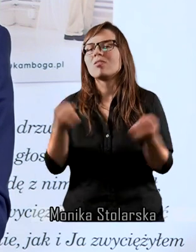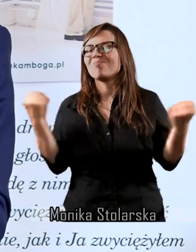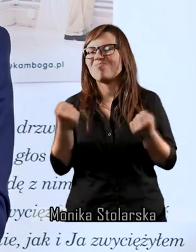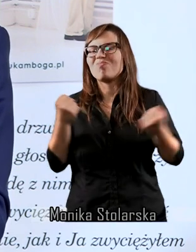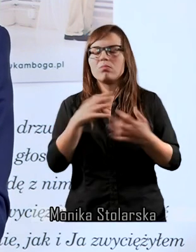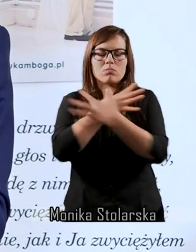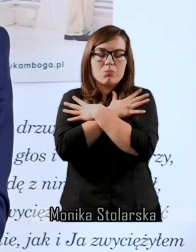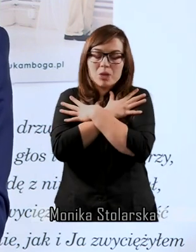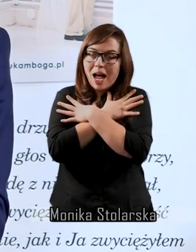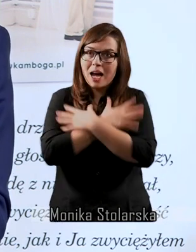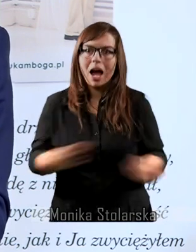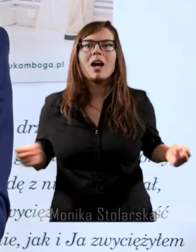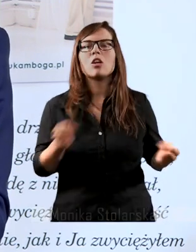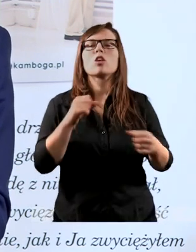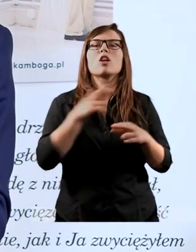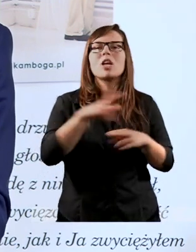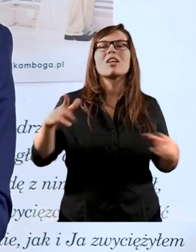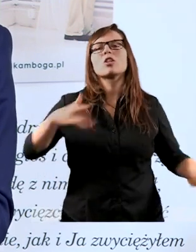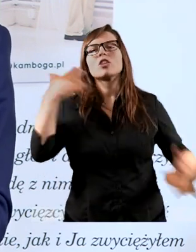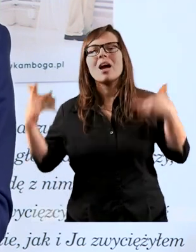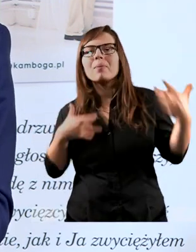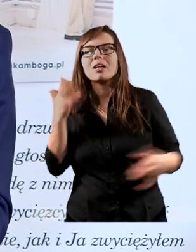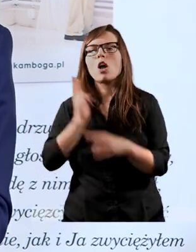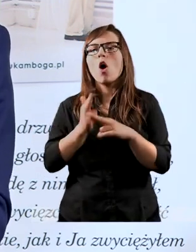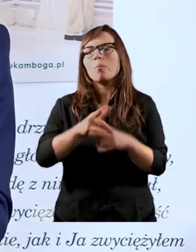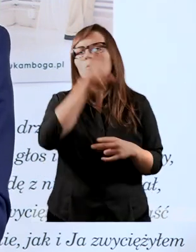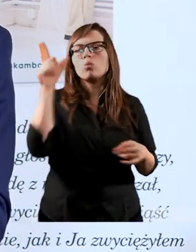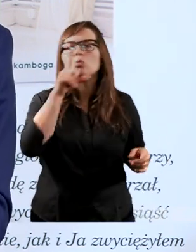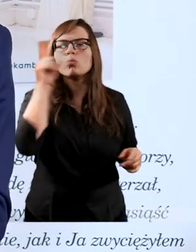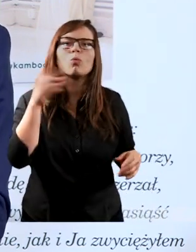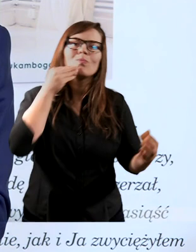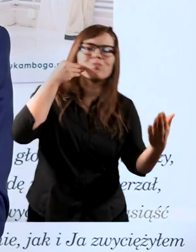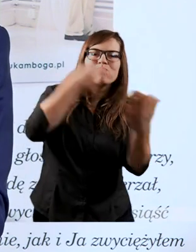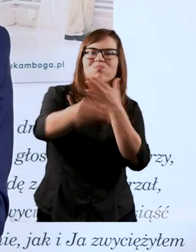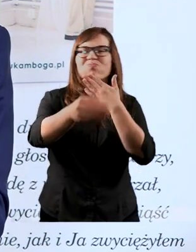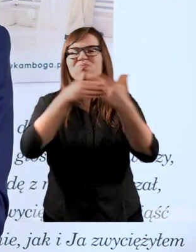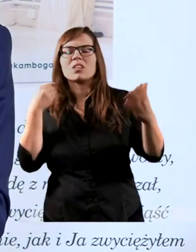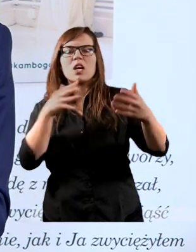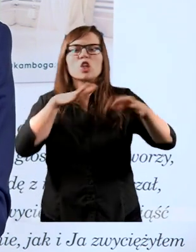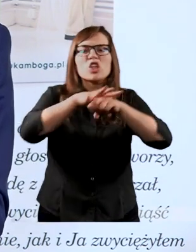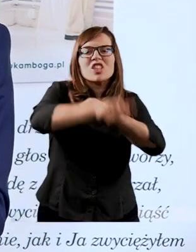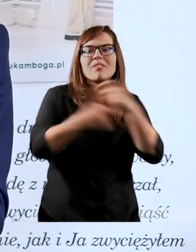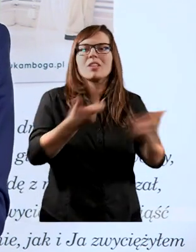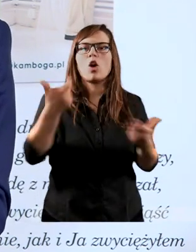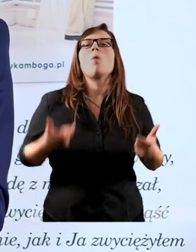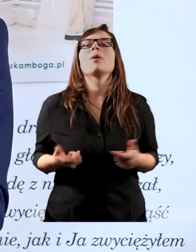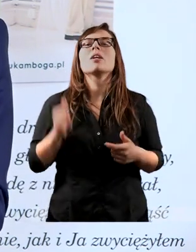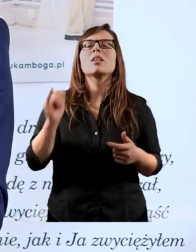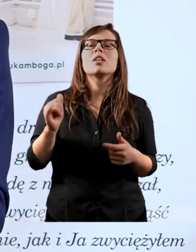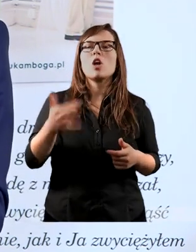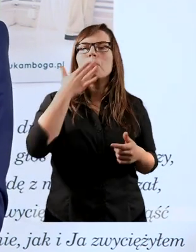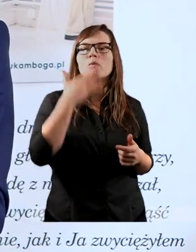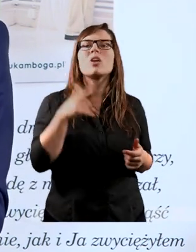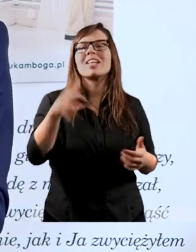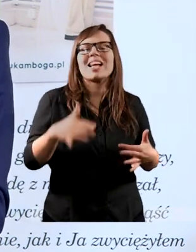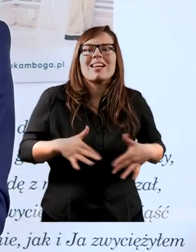przerażające rzeczy. Choroby, cierpienia, ludzie ludziom wielkie krzywdy wyrządzają. Później mówi, sam